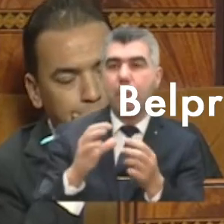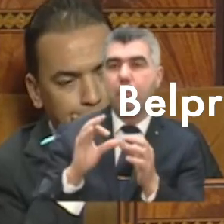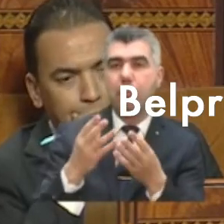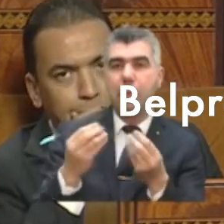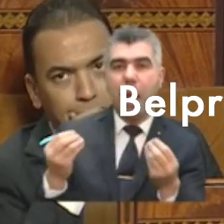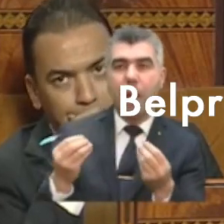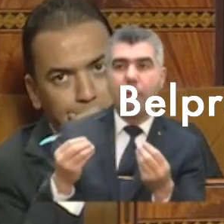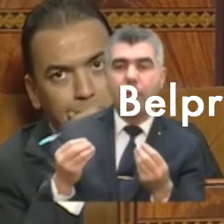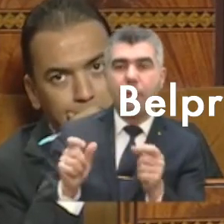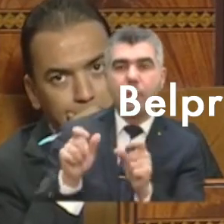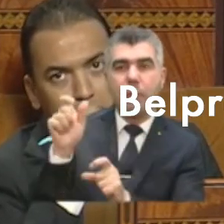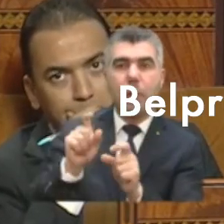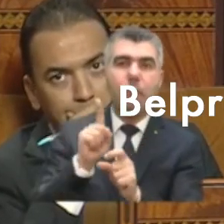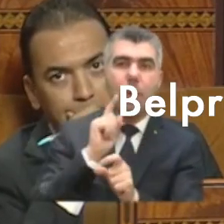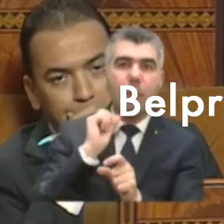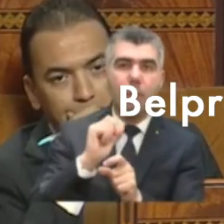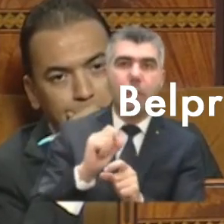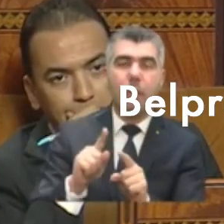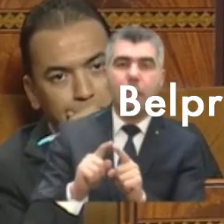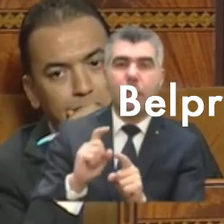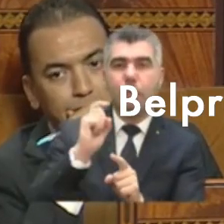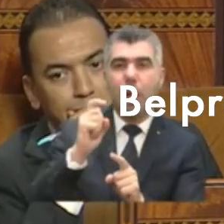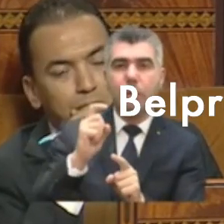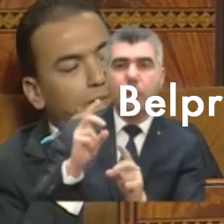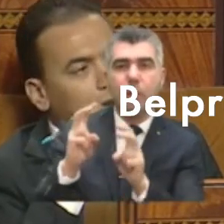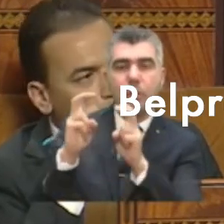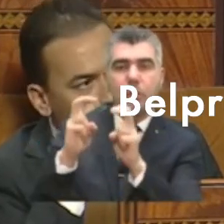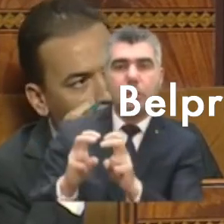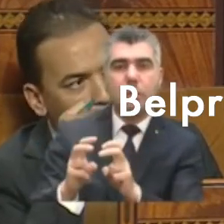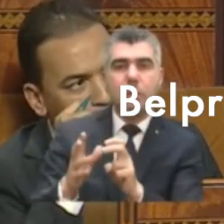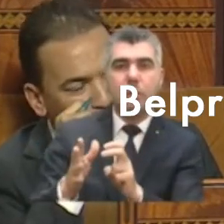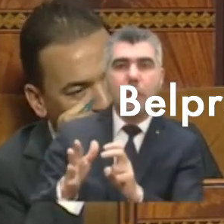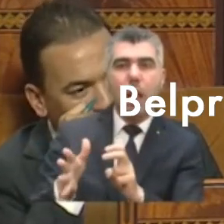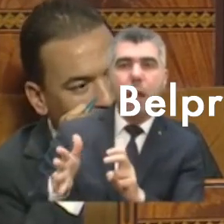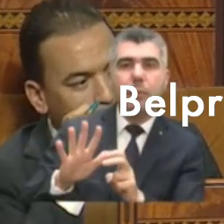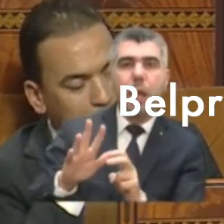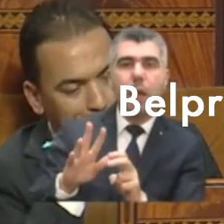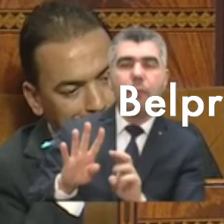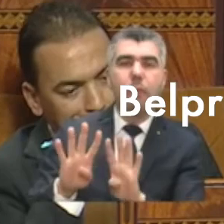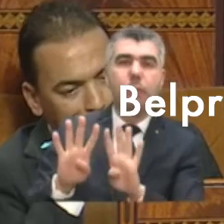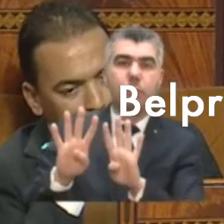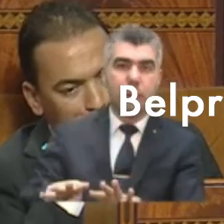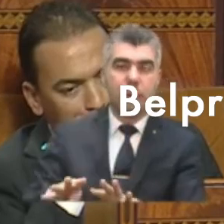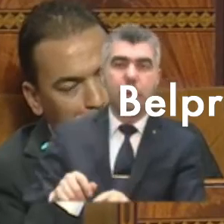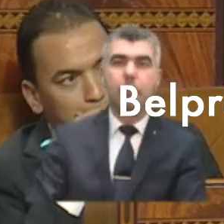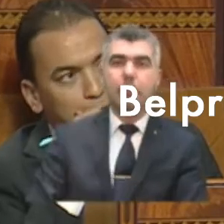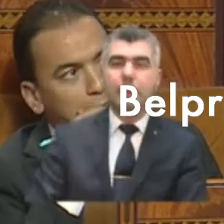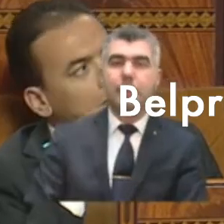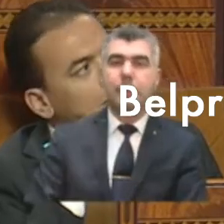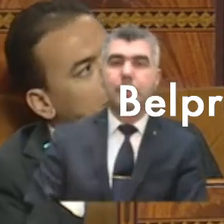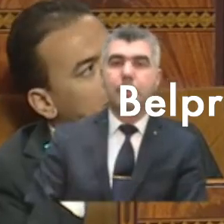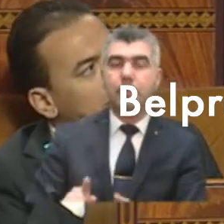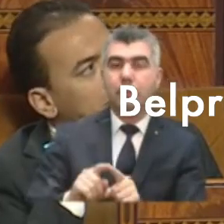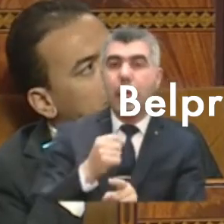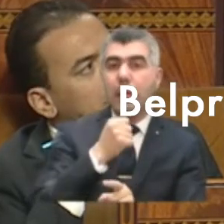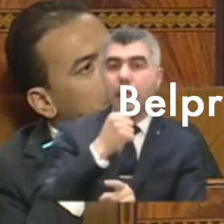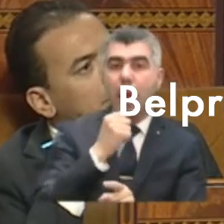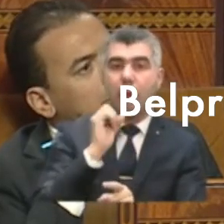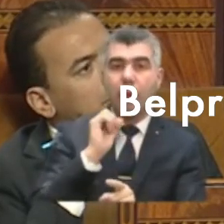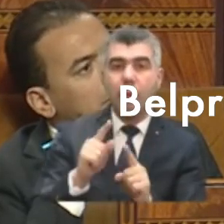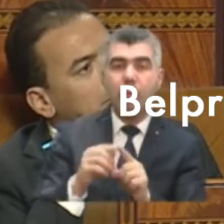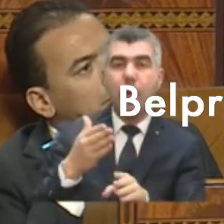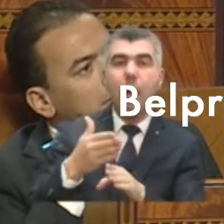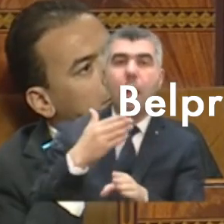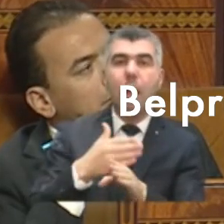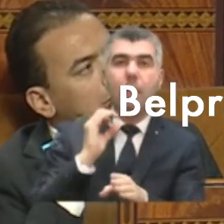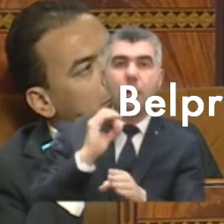الصحفيين والصحفيات، خاصة اللي كيتقاضوا اقل من 5800 درهم، ومنهم الصحفيين اللي كانت عندهم بطاقة